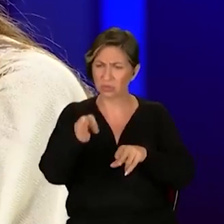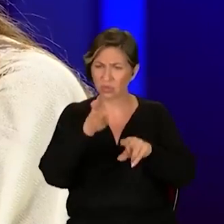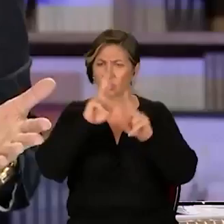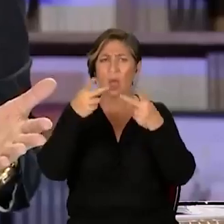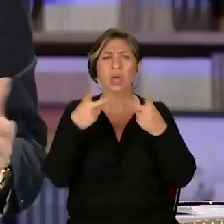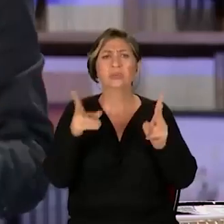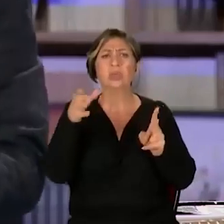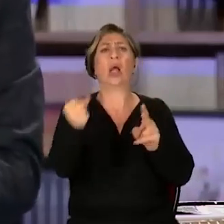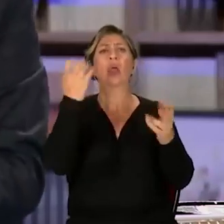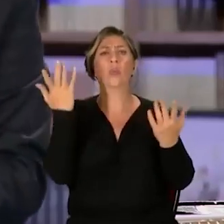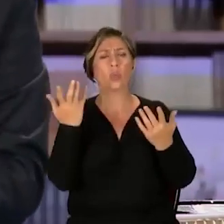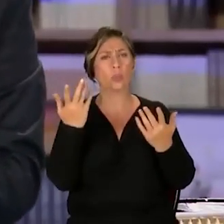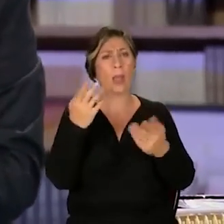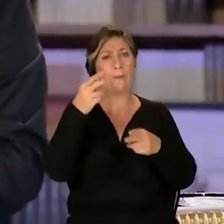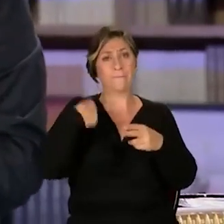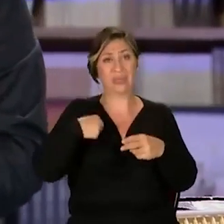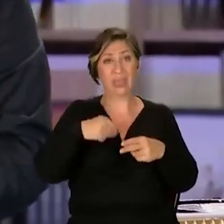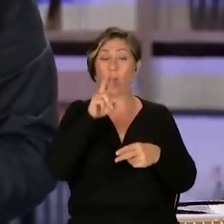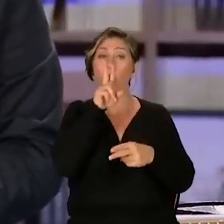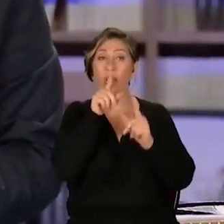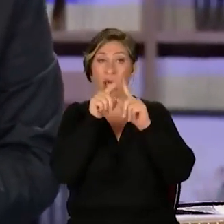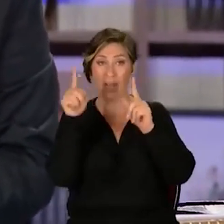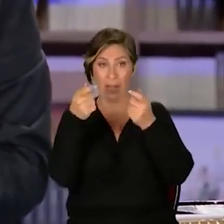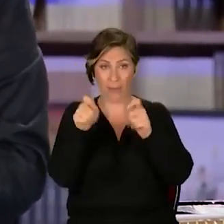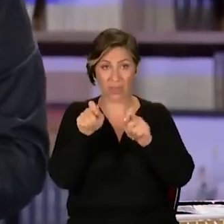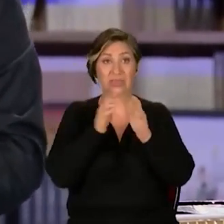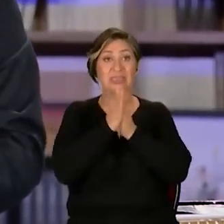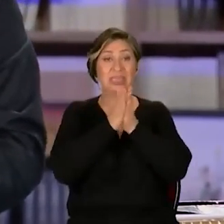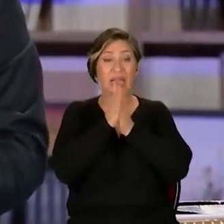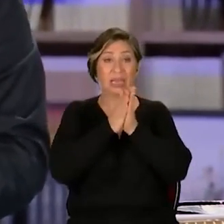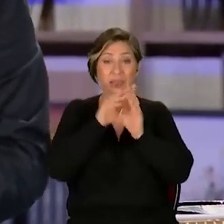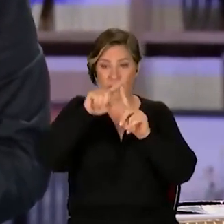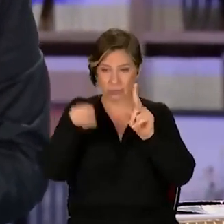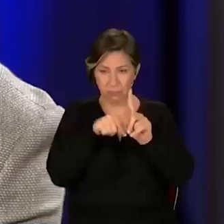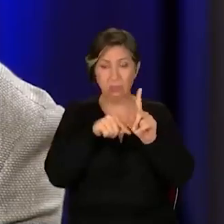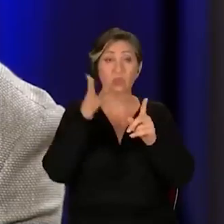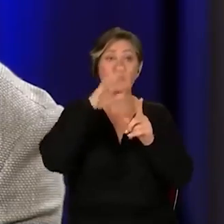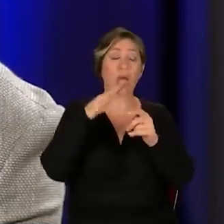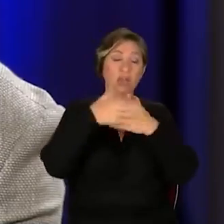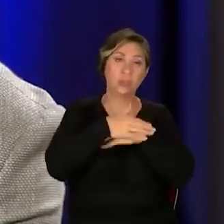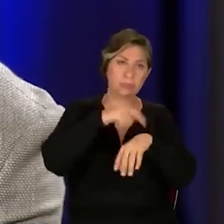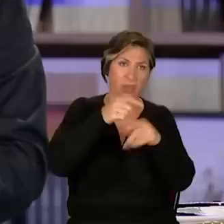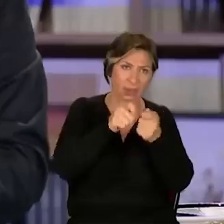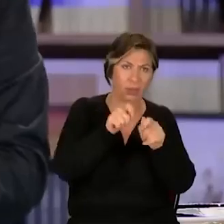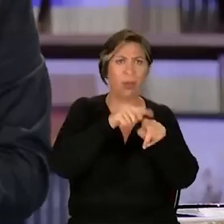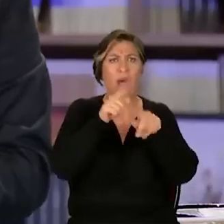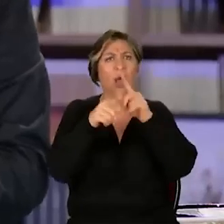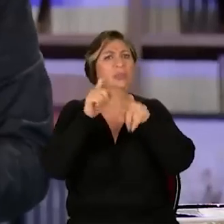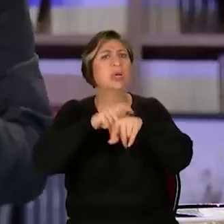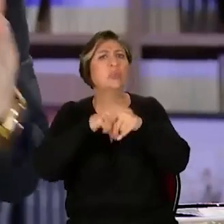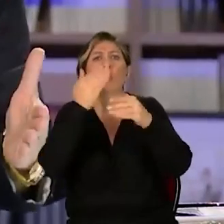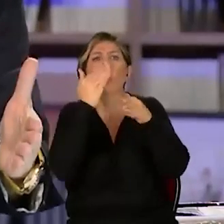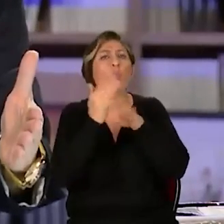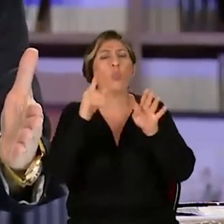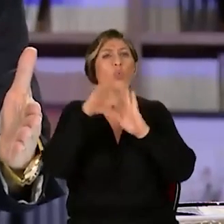dükkanı açık yakalayamıyorum. Evet. Çünkü pazartesi öğlene kadar kapalı, sonra salı günü bilmem nerede kapalı, ondan sonra akşam bilmem ne kapalı falan filan. Ve